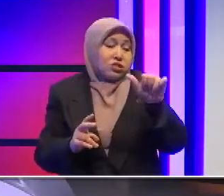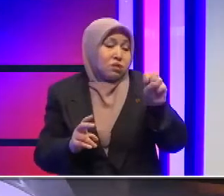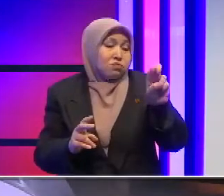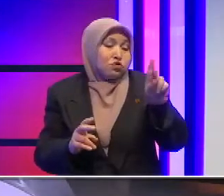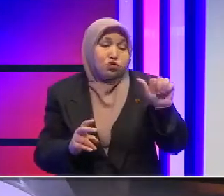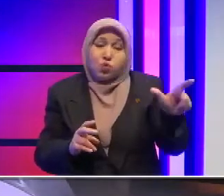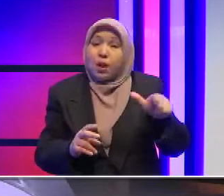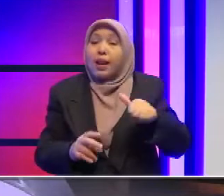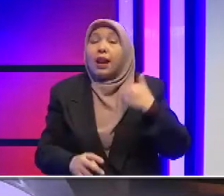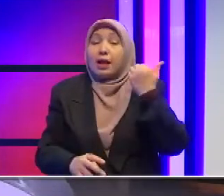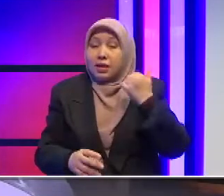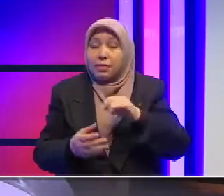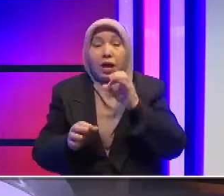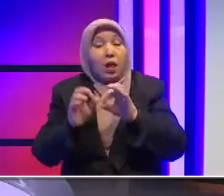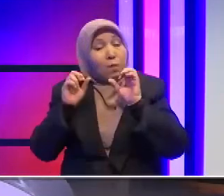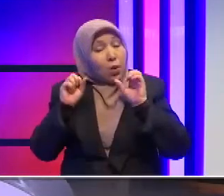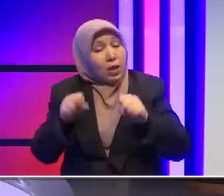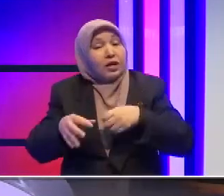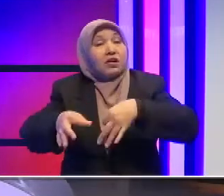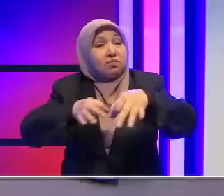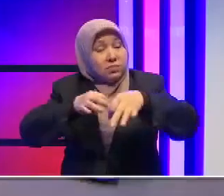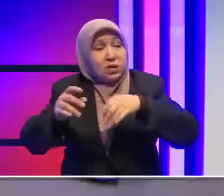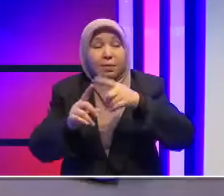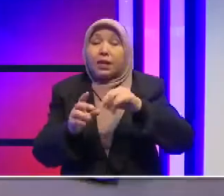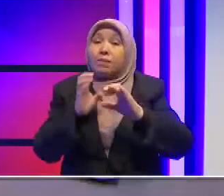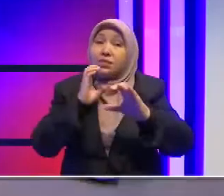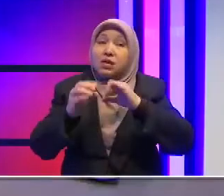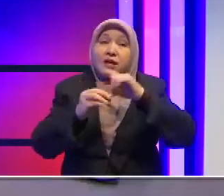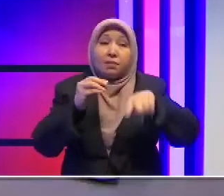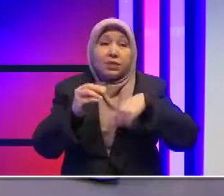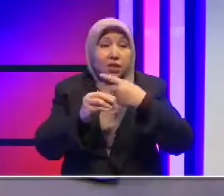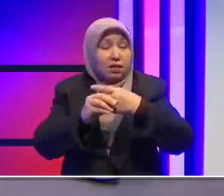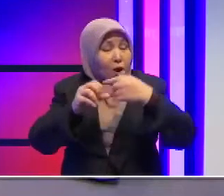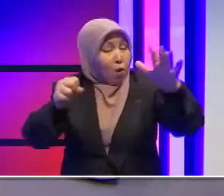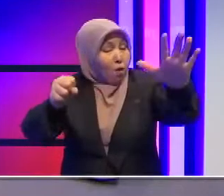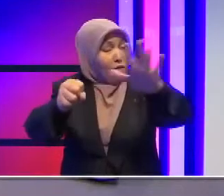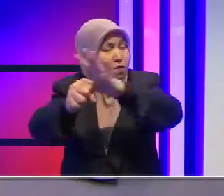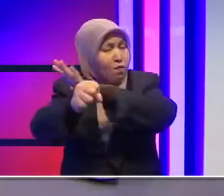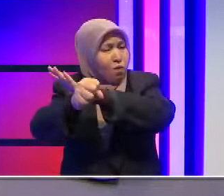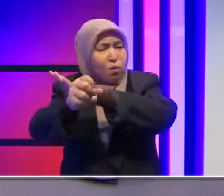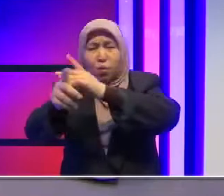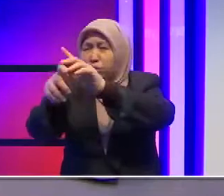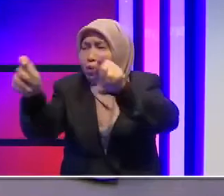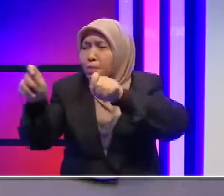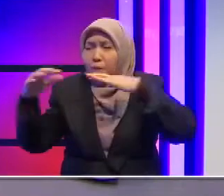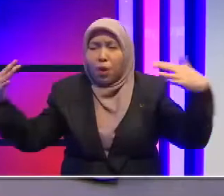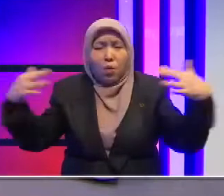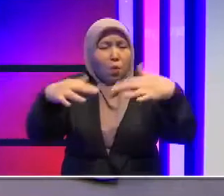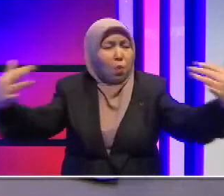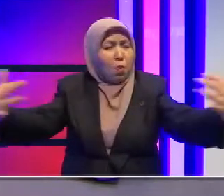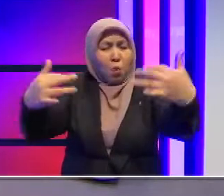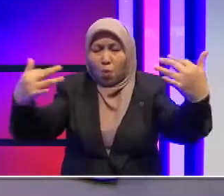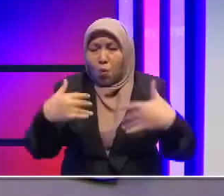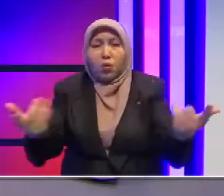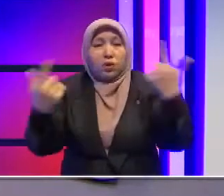Hakim. Untuk Ustaz, kalau boleh jelaskan, bila bercakap tentang daripada segenap ceruk rantau orang datang untuk menunaikan haji,